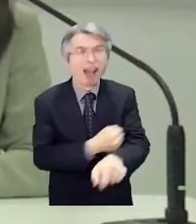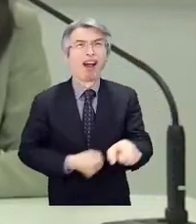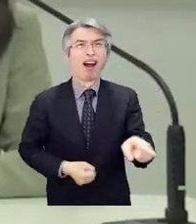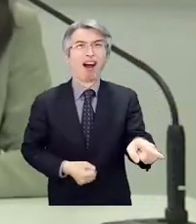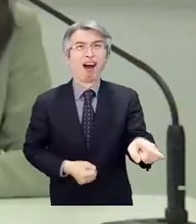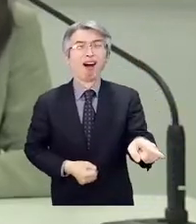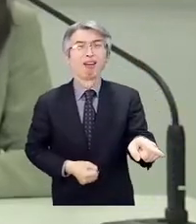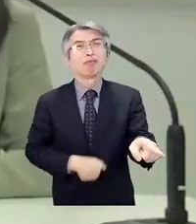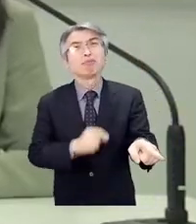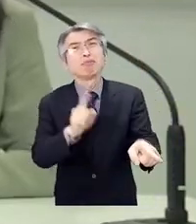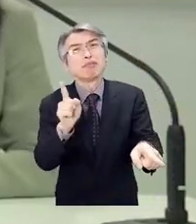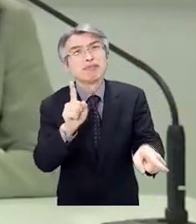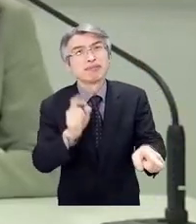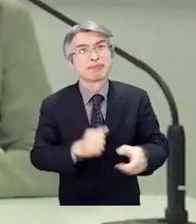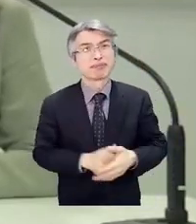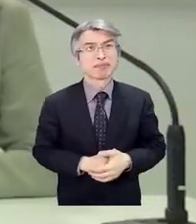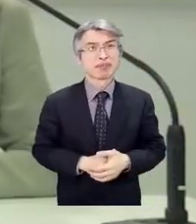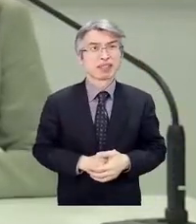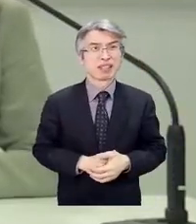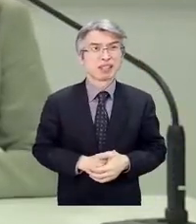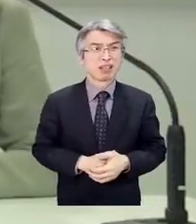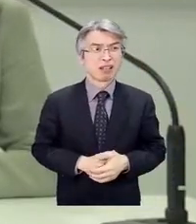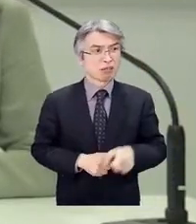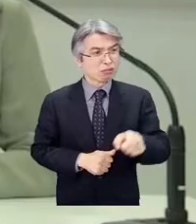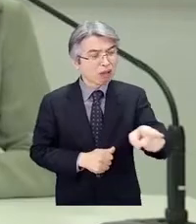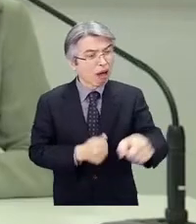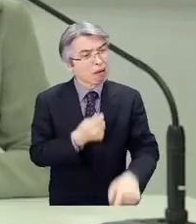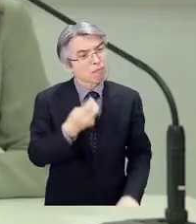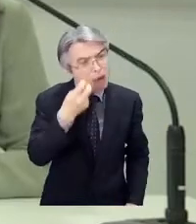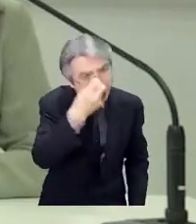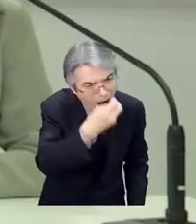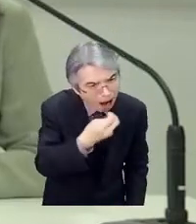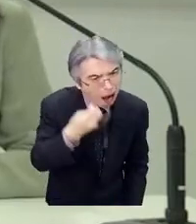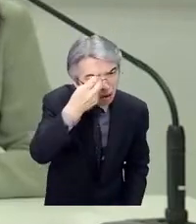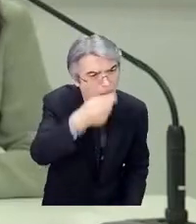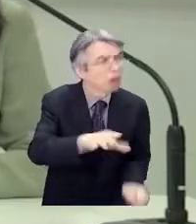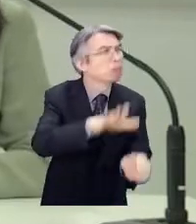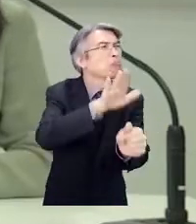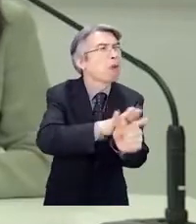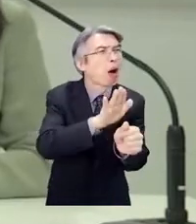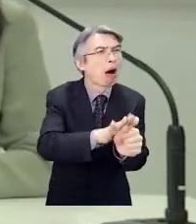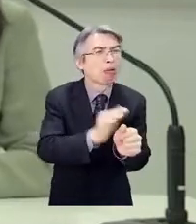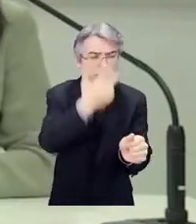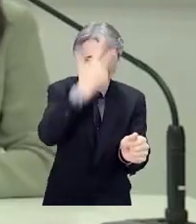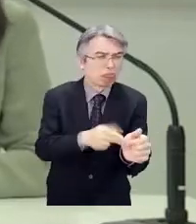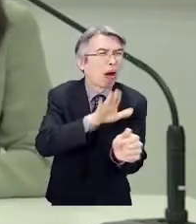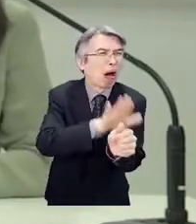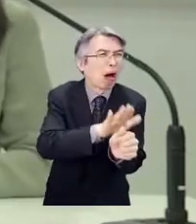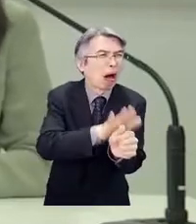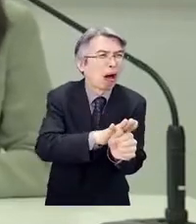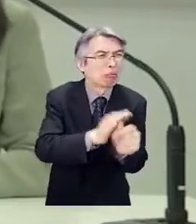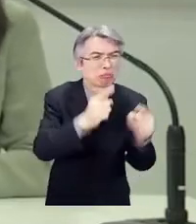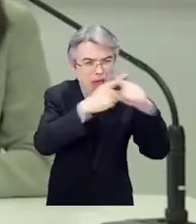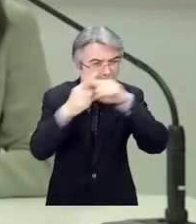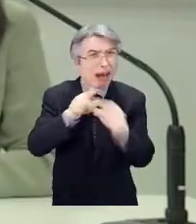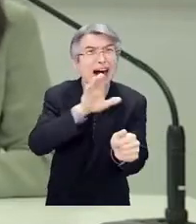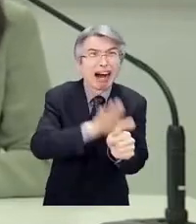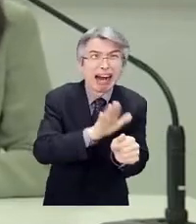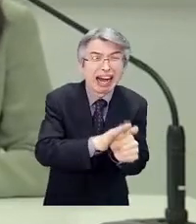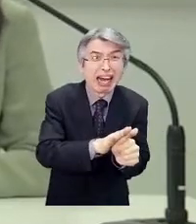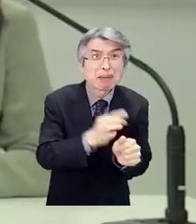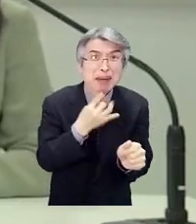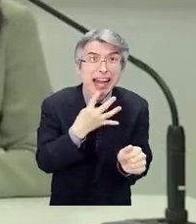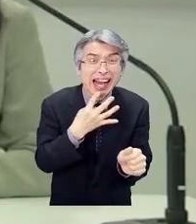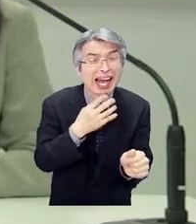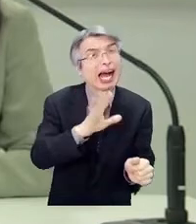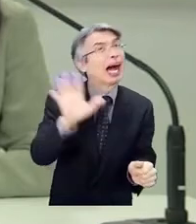하면 우리가 보살펴야 되는 어떤 분들로만 인식을 할 수 있는데 이제 사실은 제가 보기에는 가장